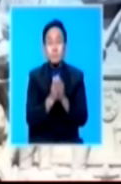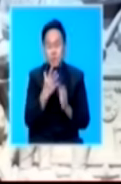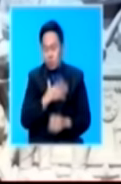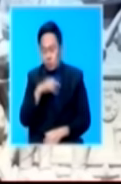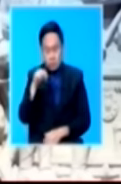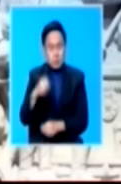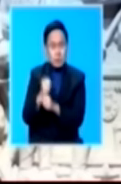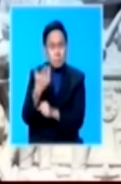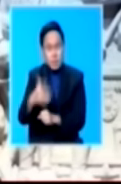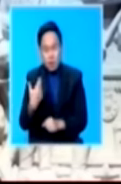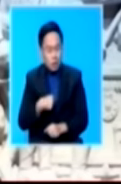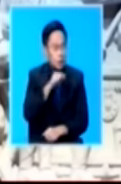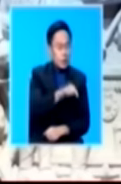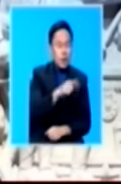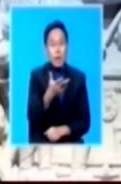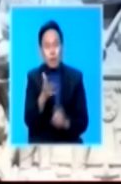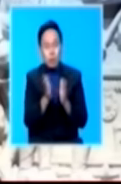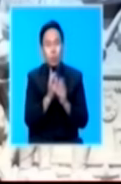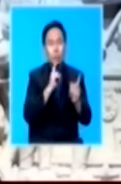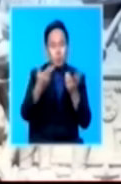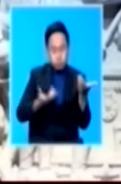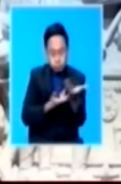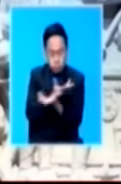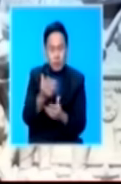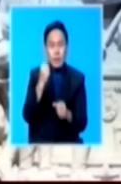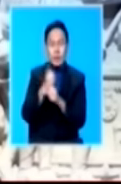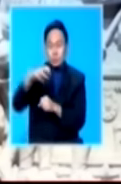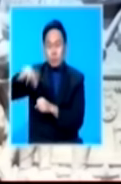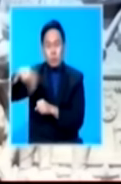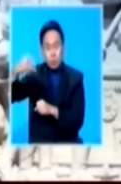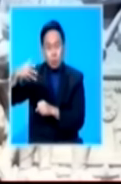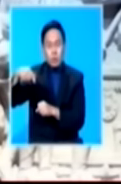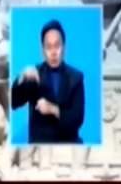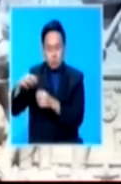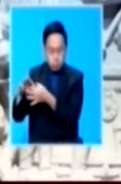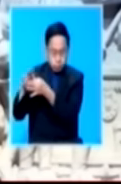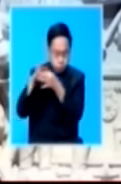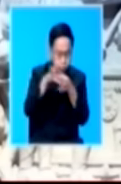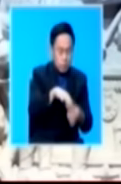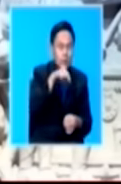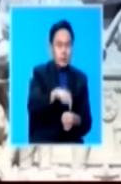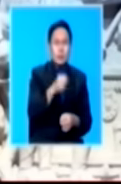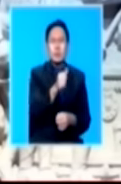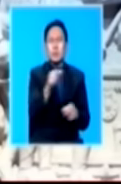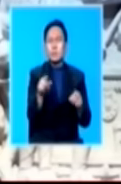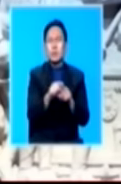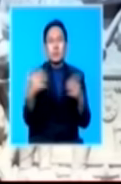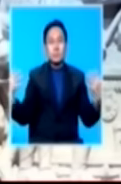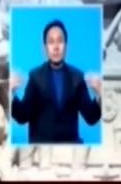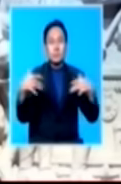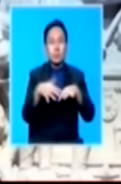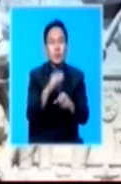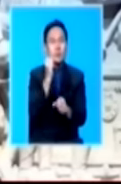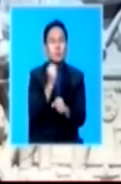ดอ่างน้ำตรงนี้มันต้องไปขุดที่อื่นแล้วทางระบบส่งน้ำมาที่นี่นะครับเดียวกันมันก็จะได้เกิดผลประโยชน์ด้วยกันในภาพรวมภาพกว้างนะ